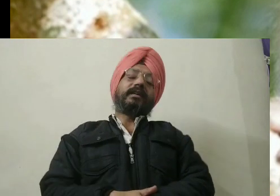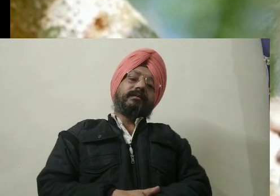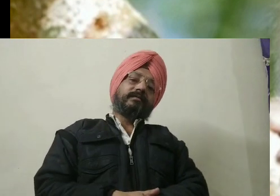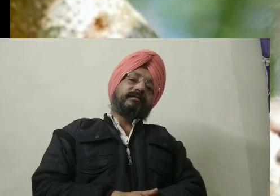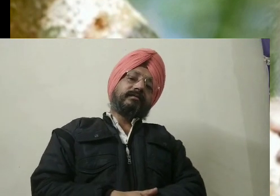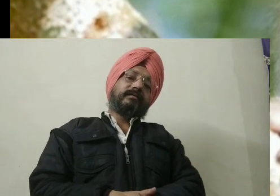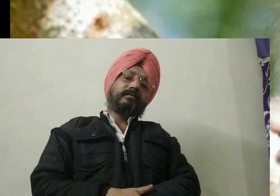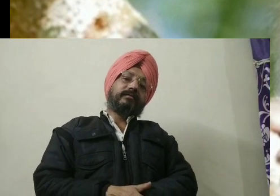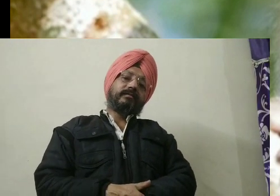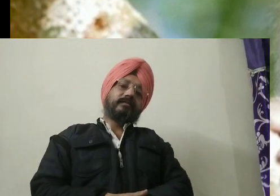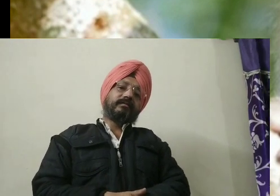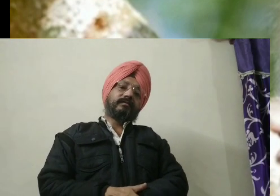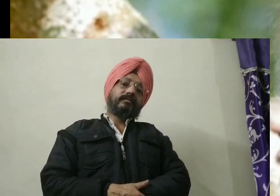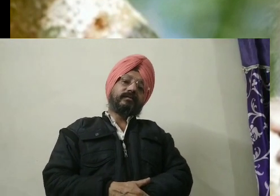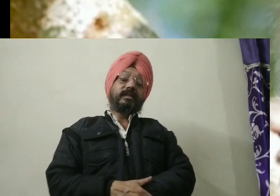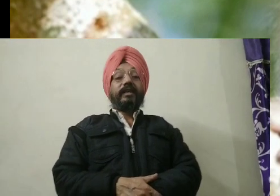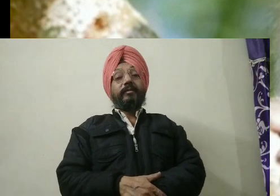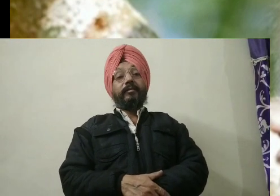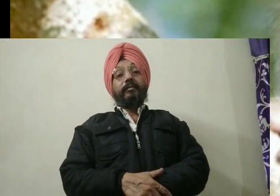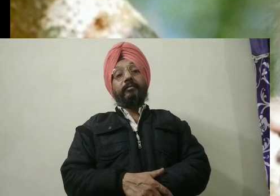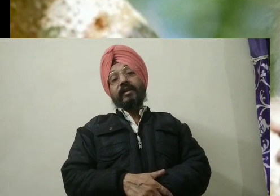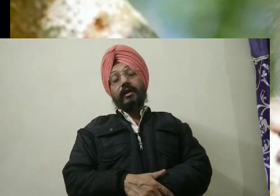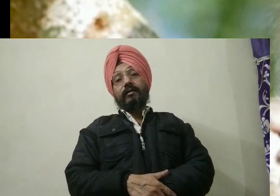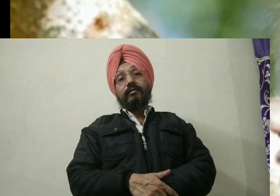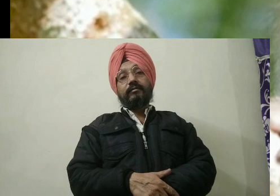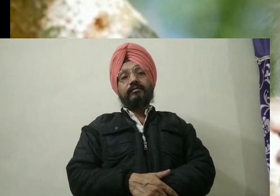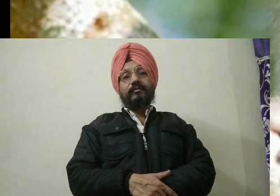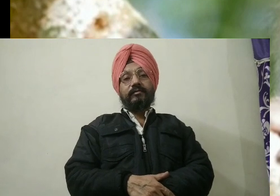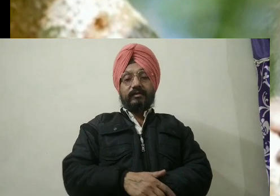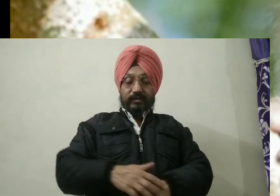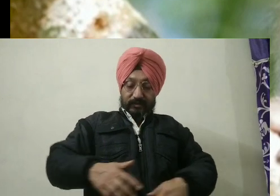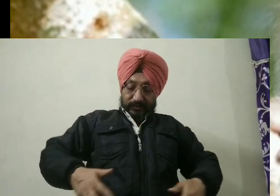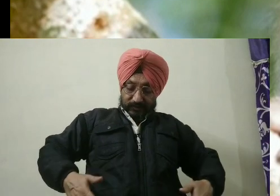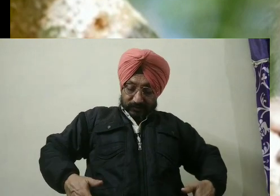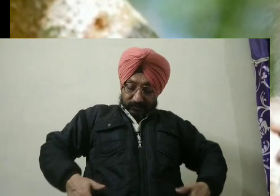मंकी यानि बंदर